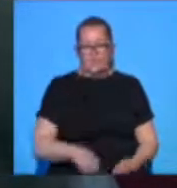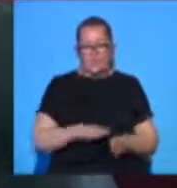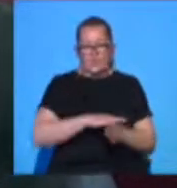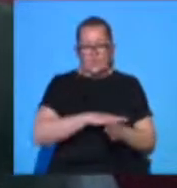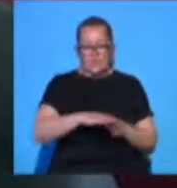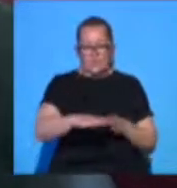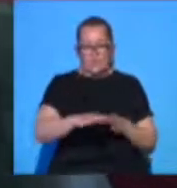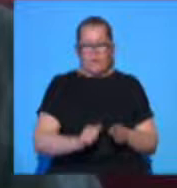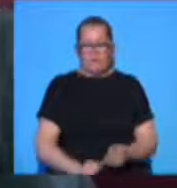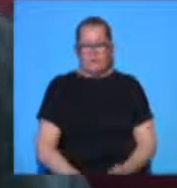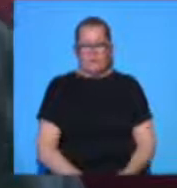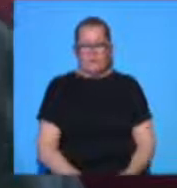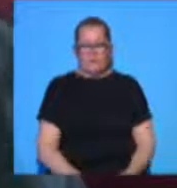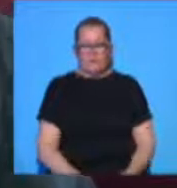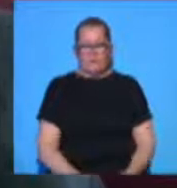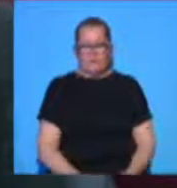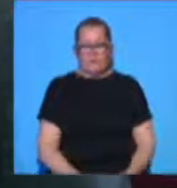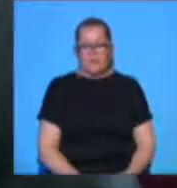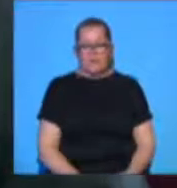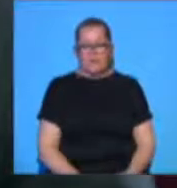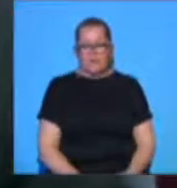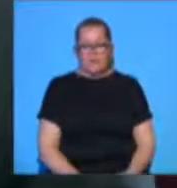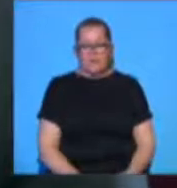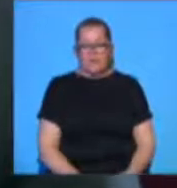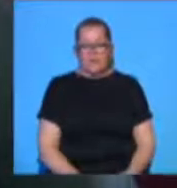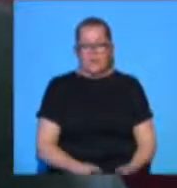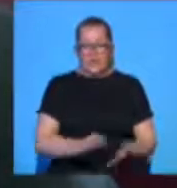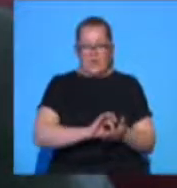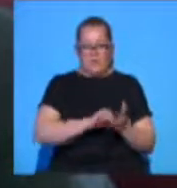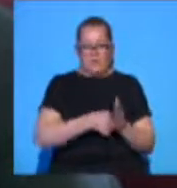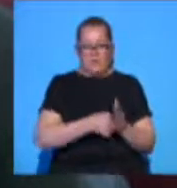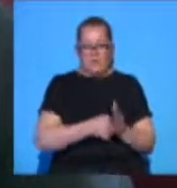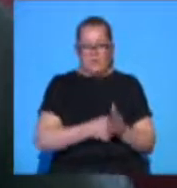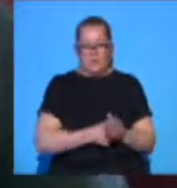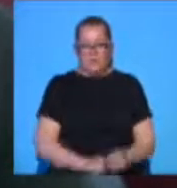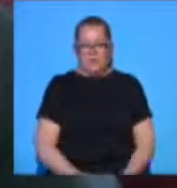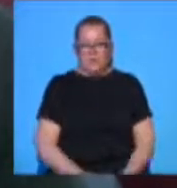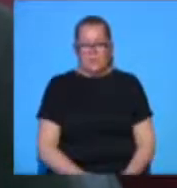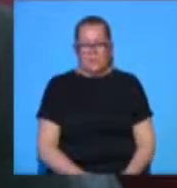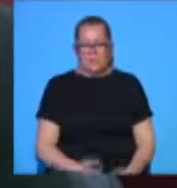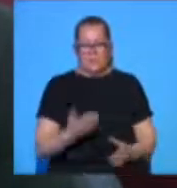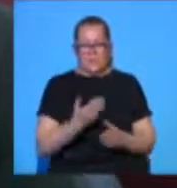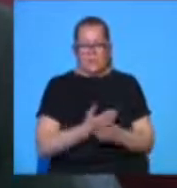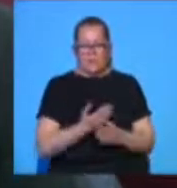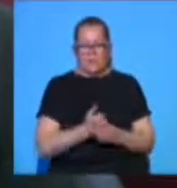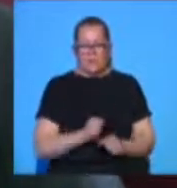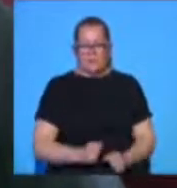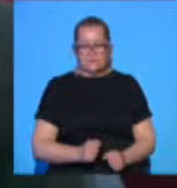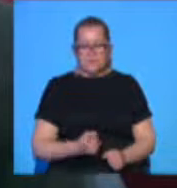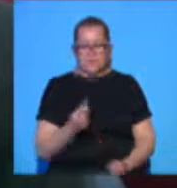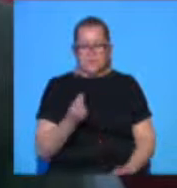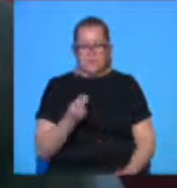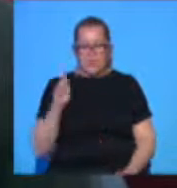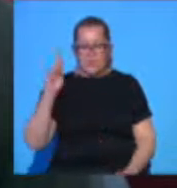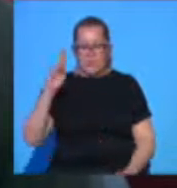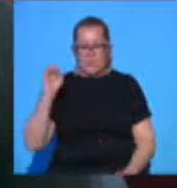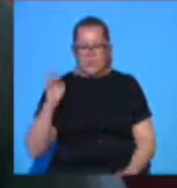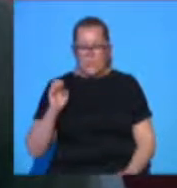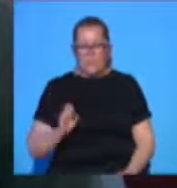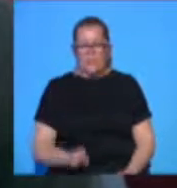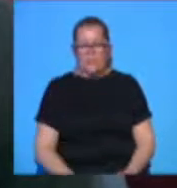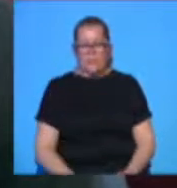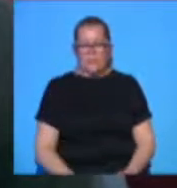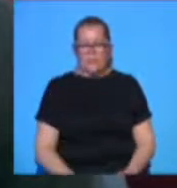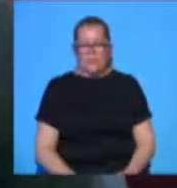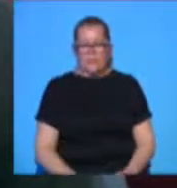nivelul polului trecut, deci am semnat peste 930 de contracte de finanțare și am implementat peste 1 miliard de euro,